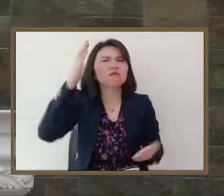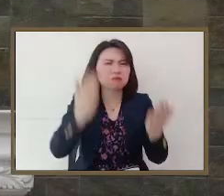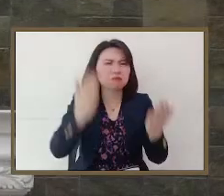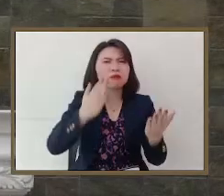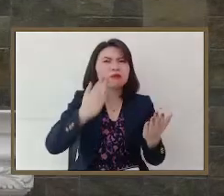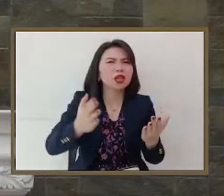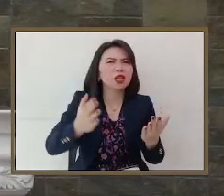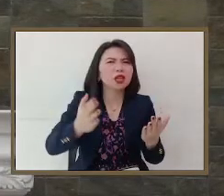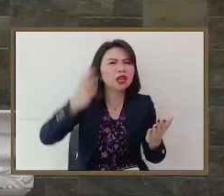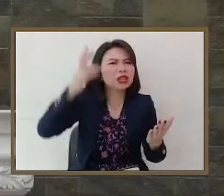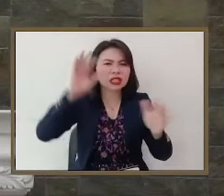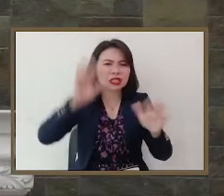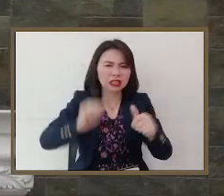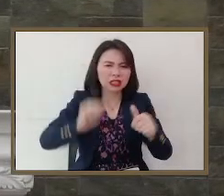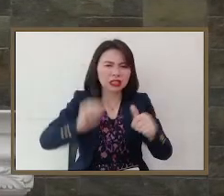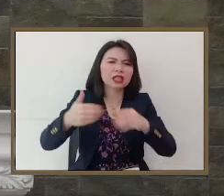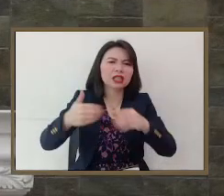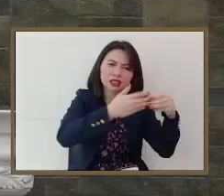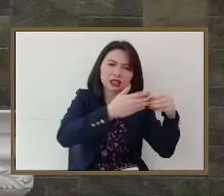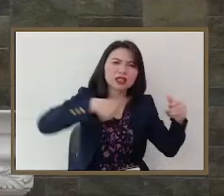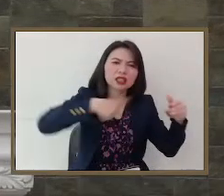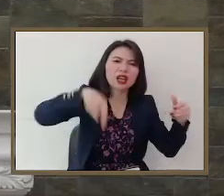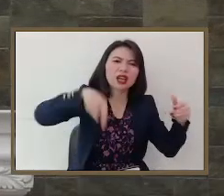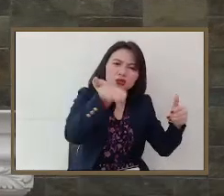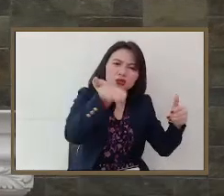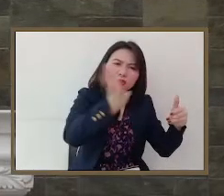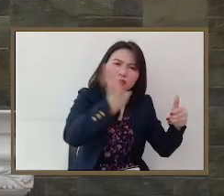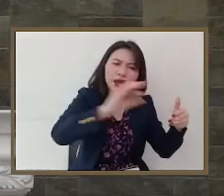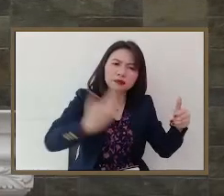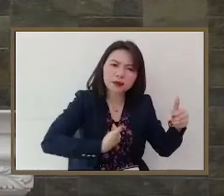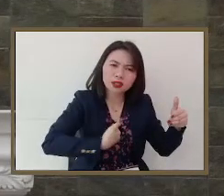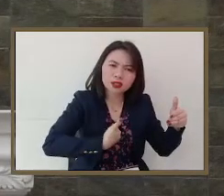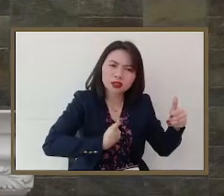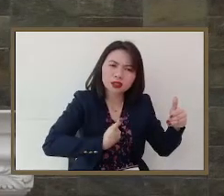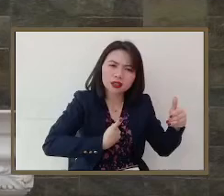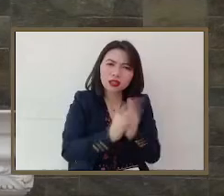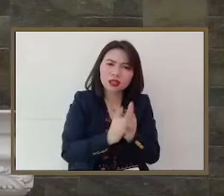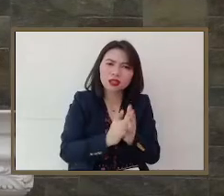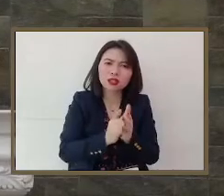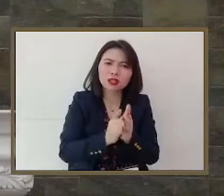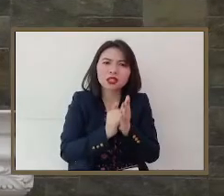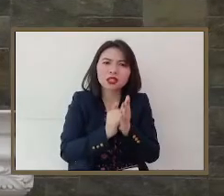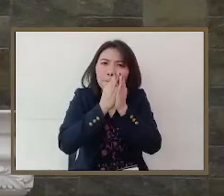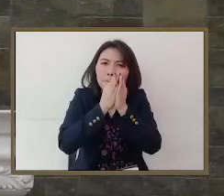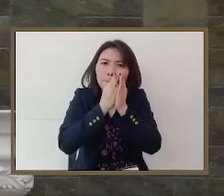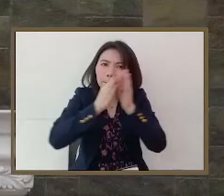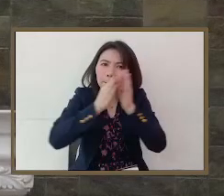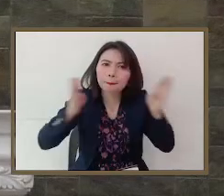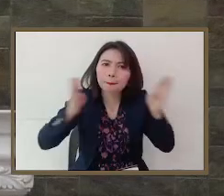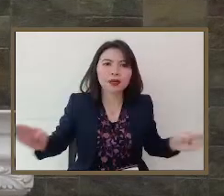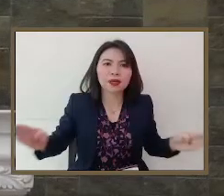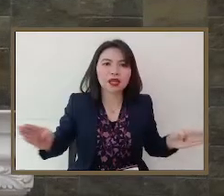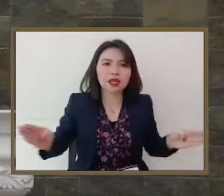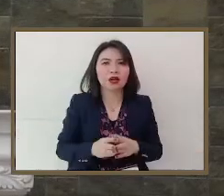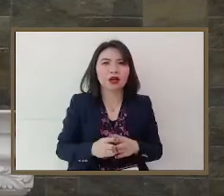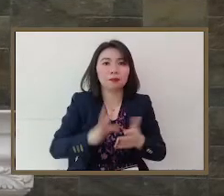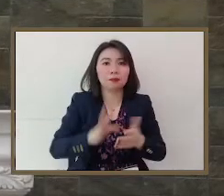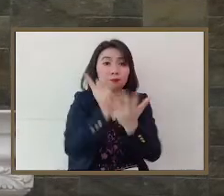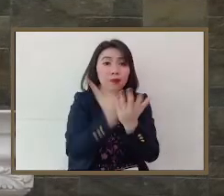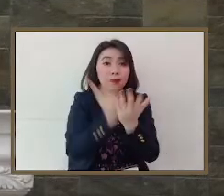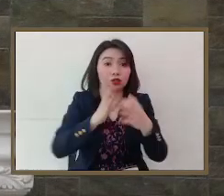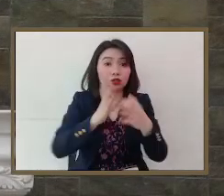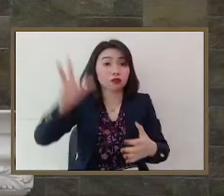mag-lead sa atin sa templo. In fact, mga kapatid, yan po'y malaking score ng Diablo kung mula sa tahanan natin,